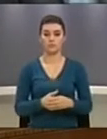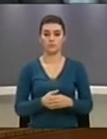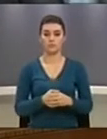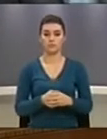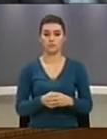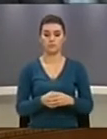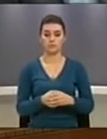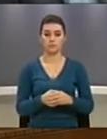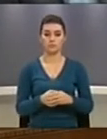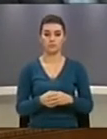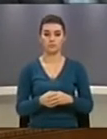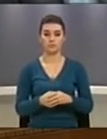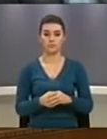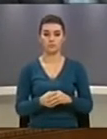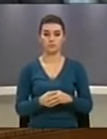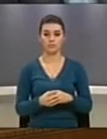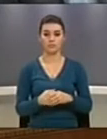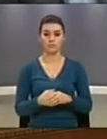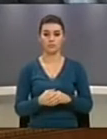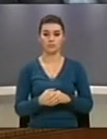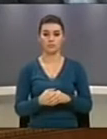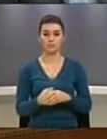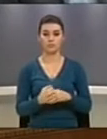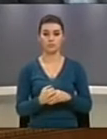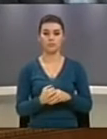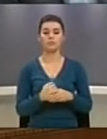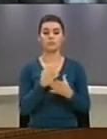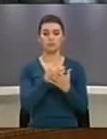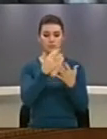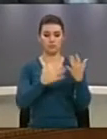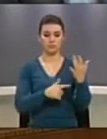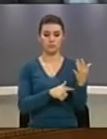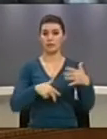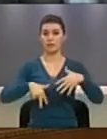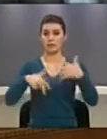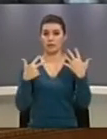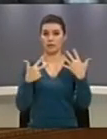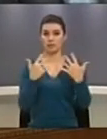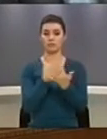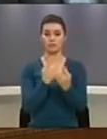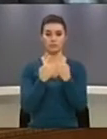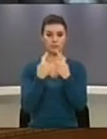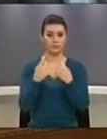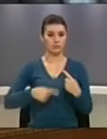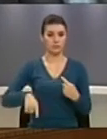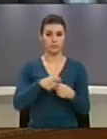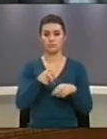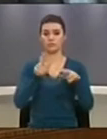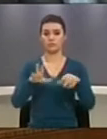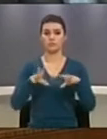që për sa i përket amendamentit 8, i cili, siç u përmendet nga kryetari, e ka